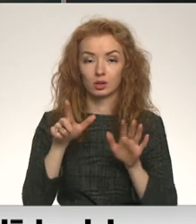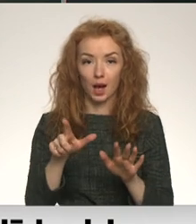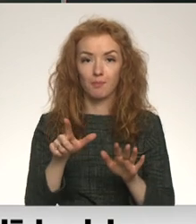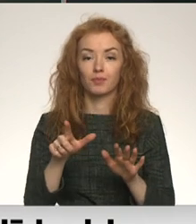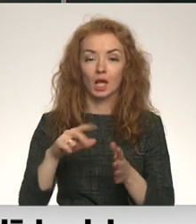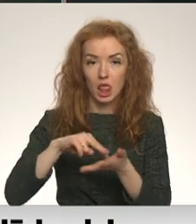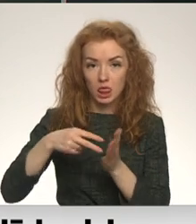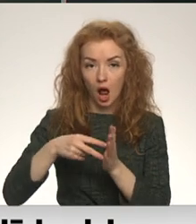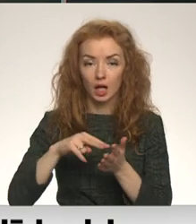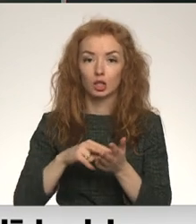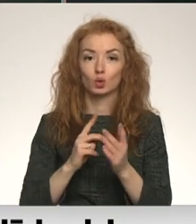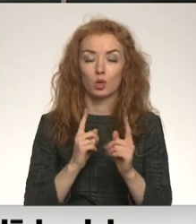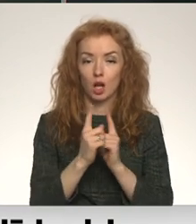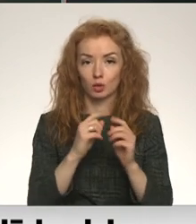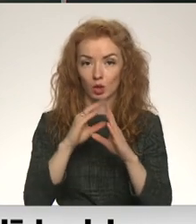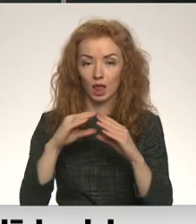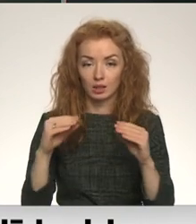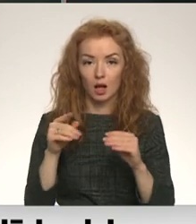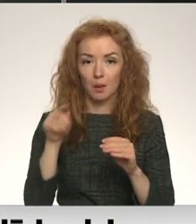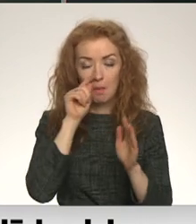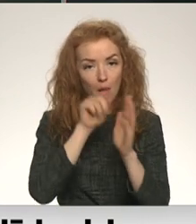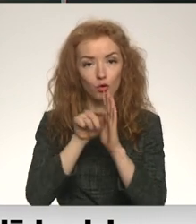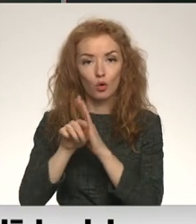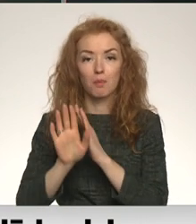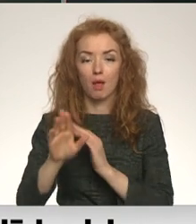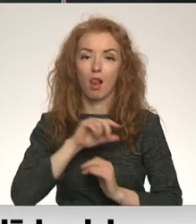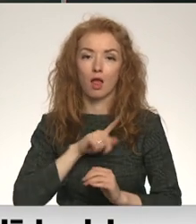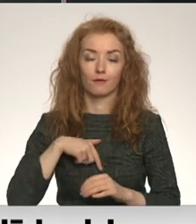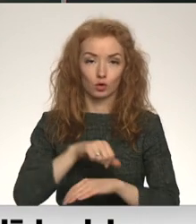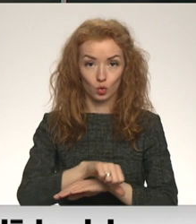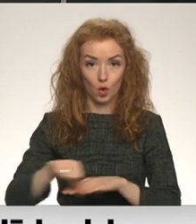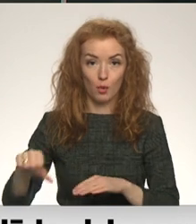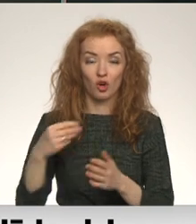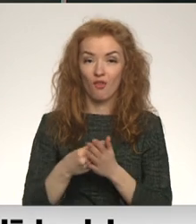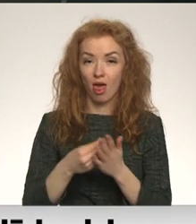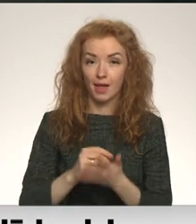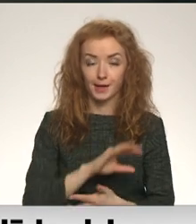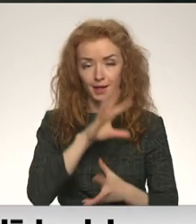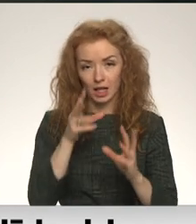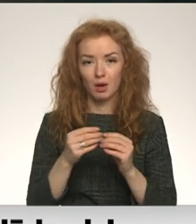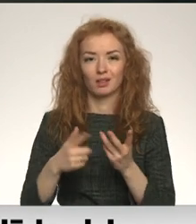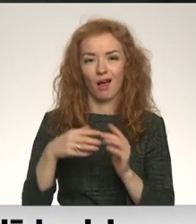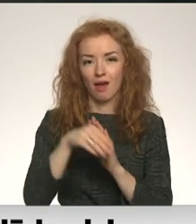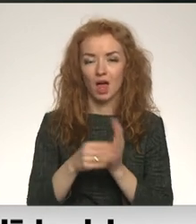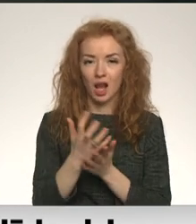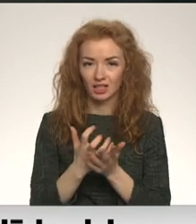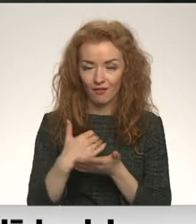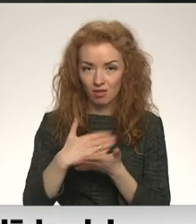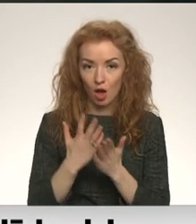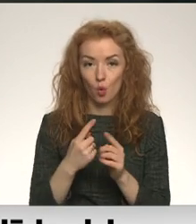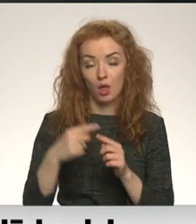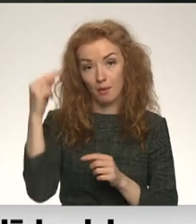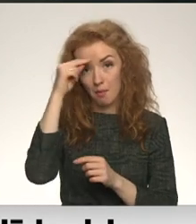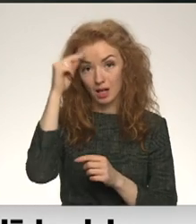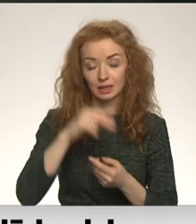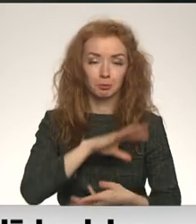taktiskos transporta līdzekļus, ar kuriem patrulēt Latvijas pierobežā. To vērtība, ieskaitot rezerves daļas un apmācību, sasniedz